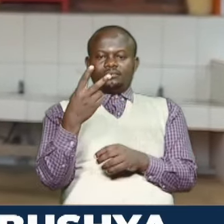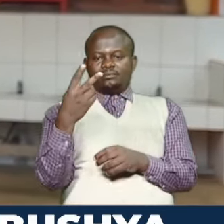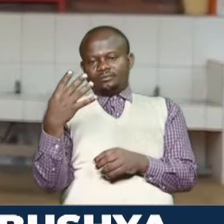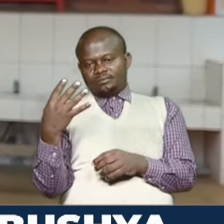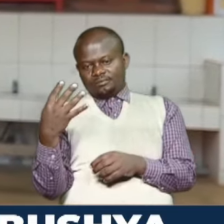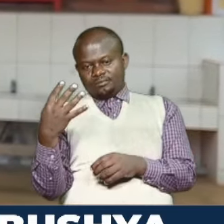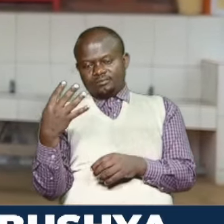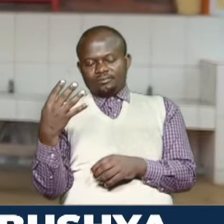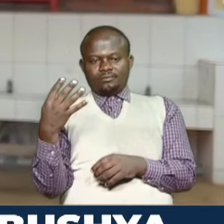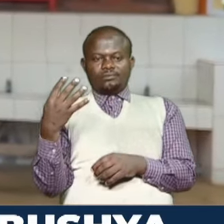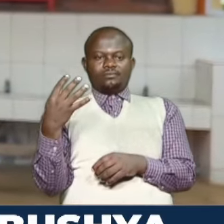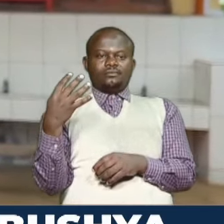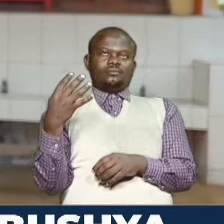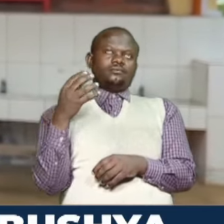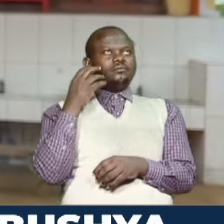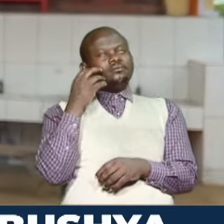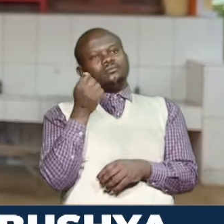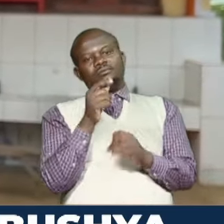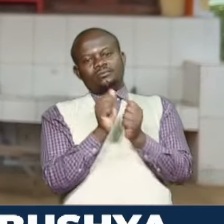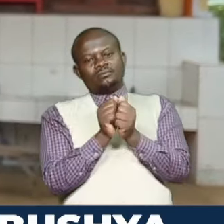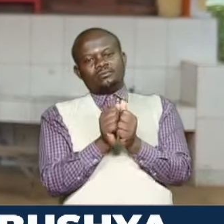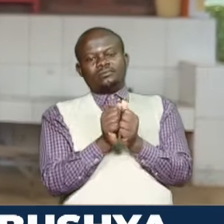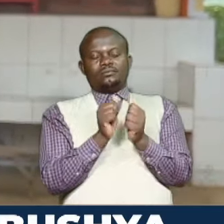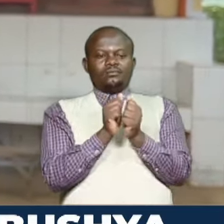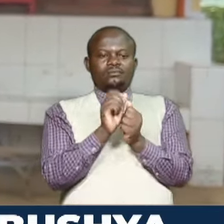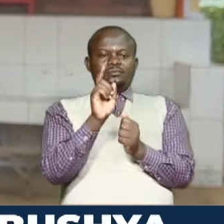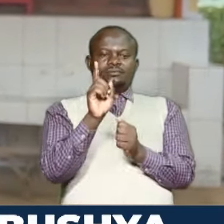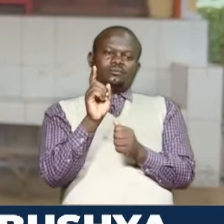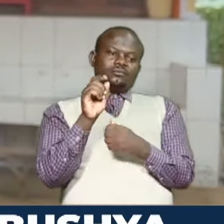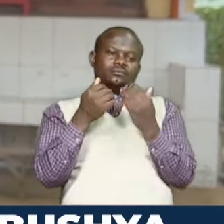2024 kwa cumi kwa cumi n'umwe